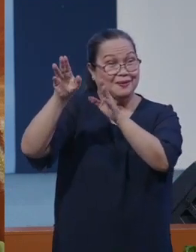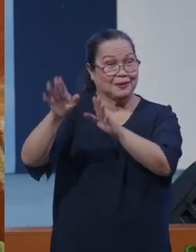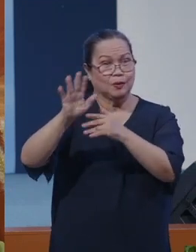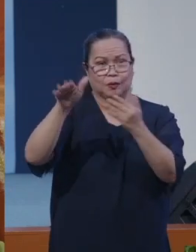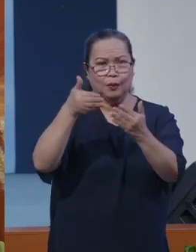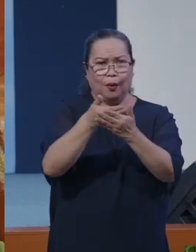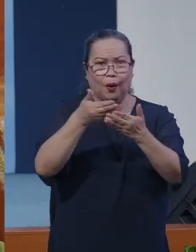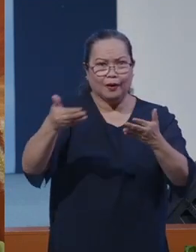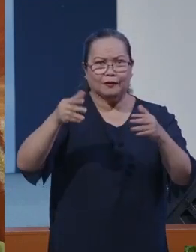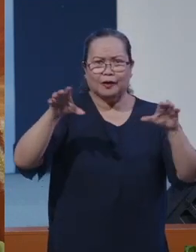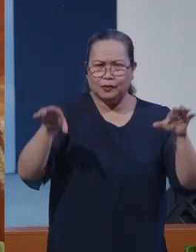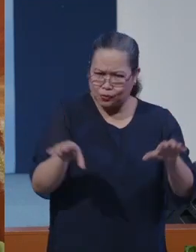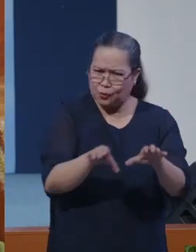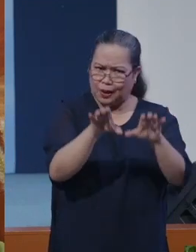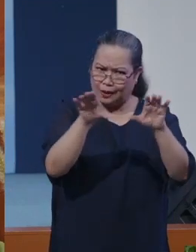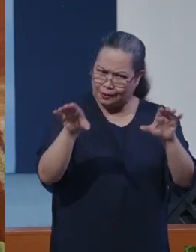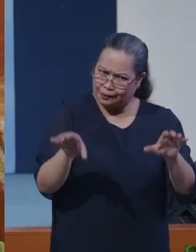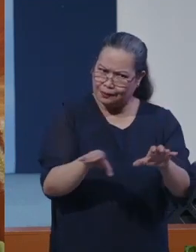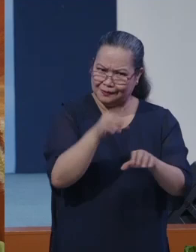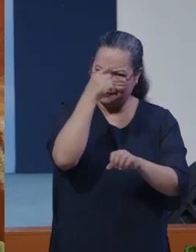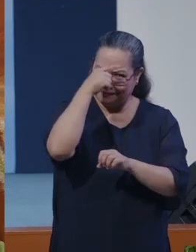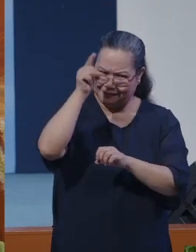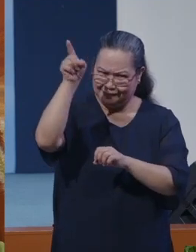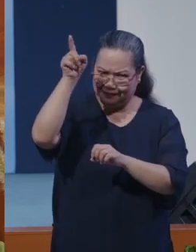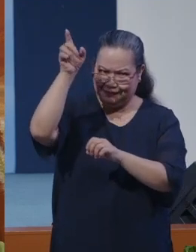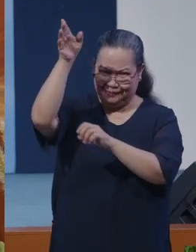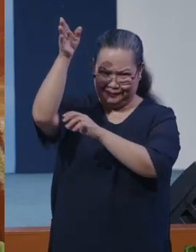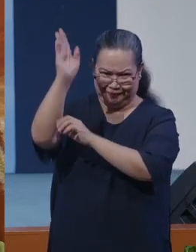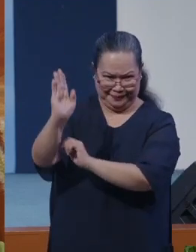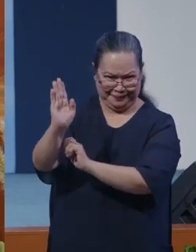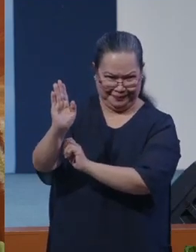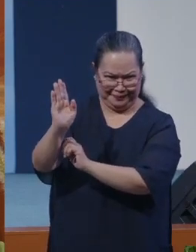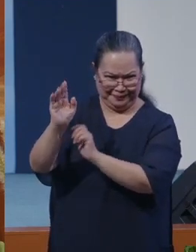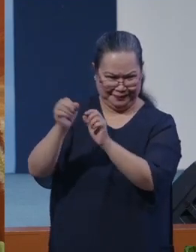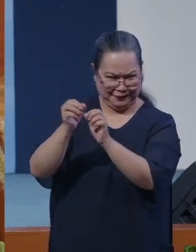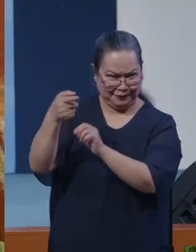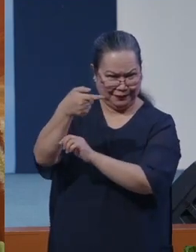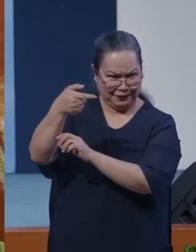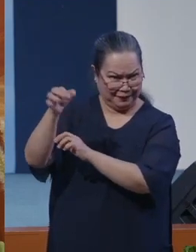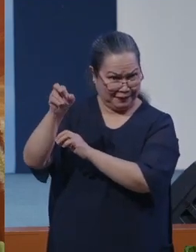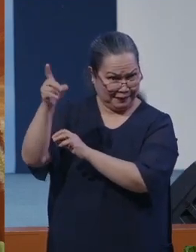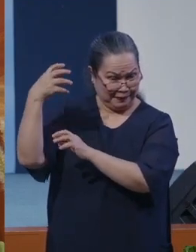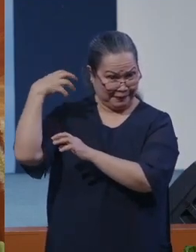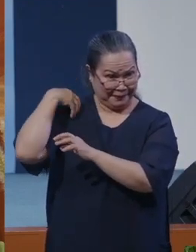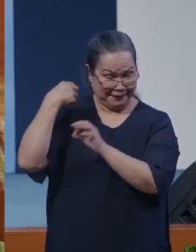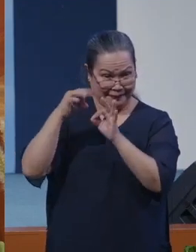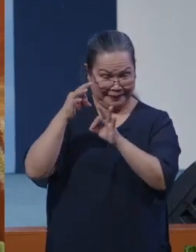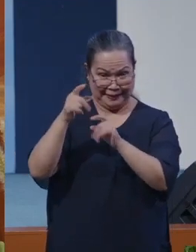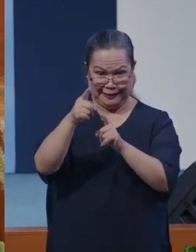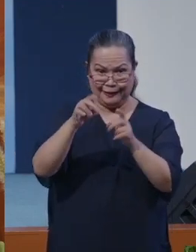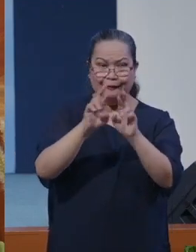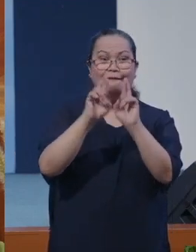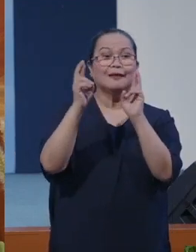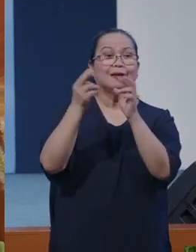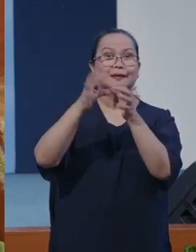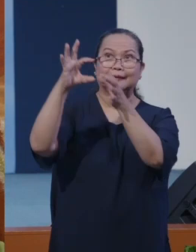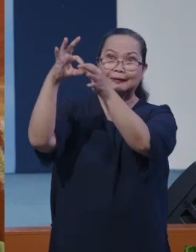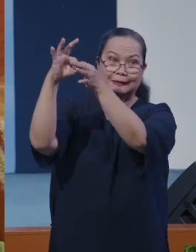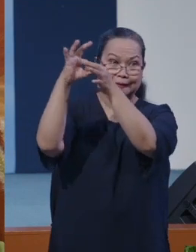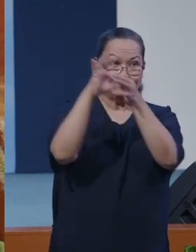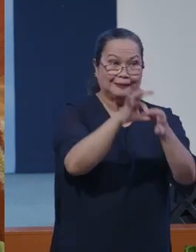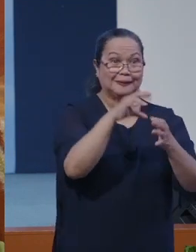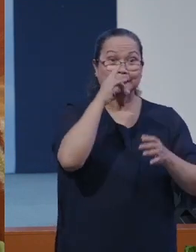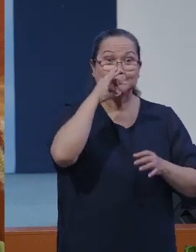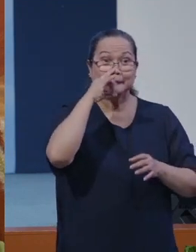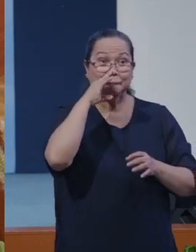kanyang paggawa ay para sa kanyang Panginoon. So, pagka gano'n ang relationship ng master at